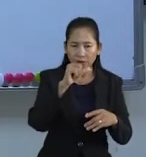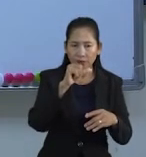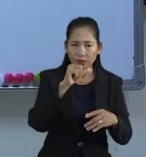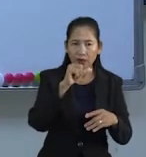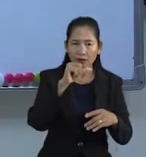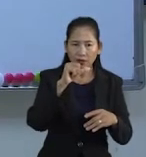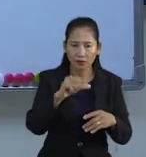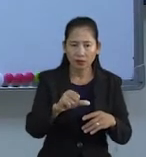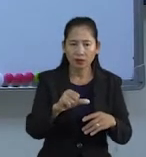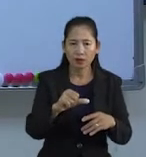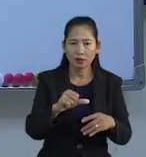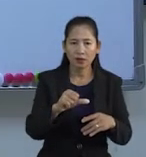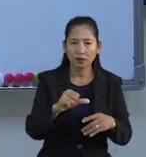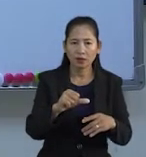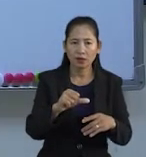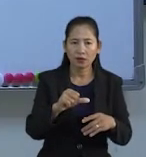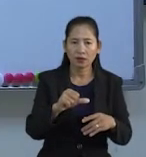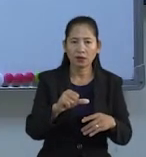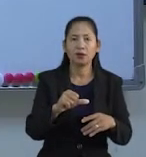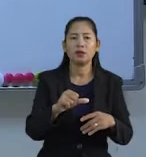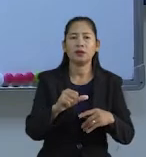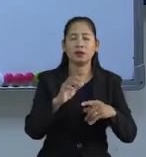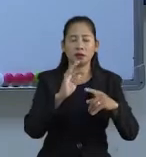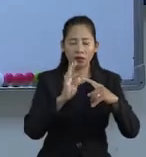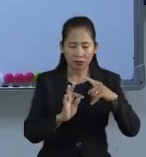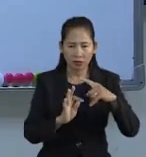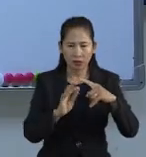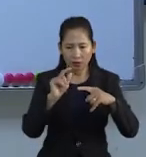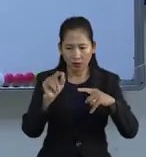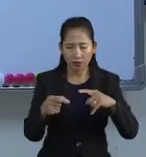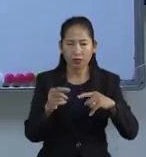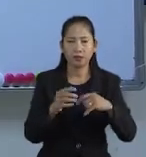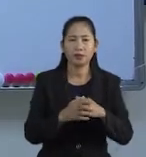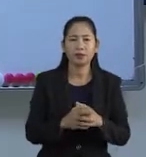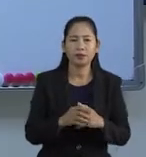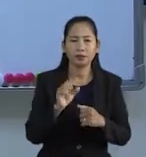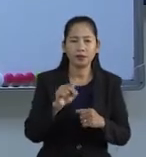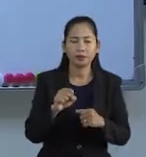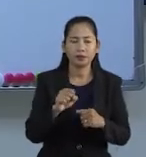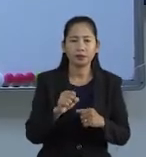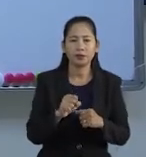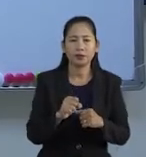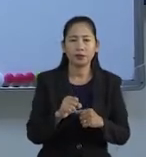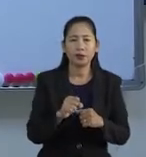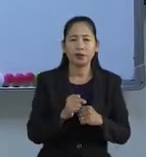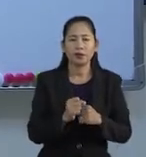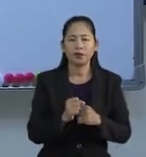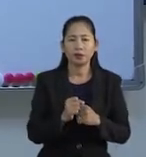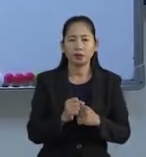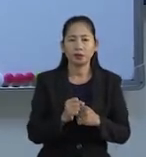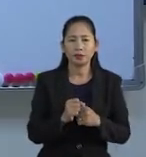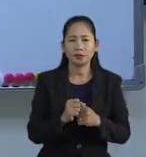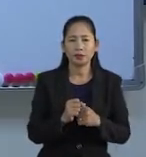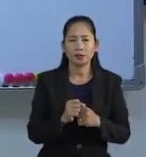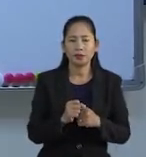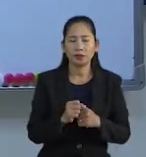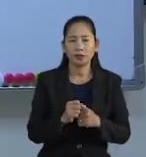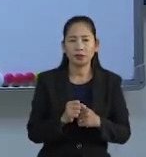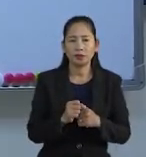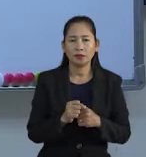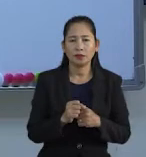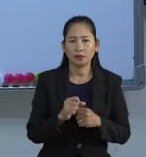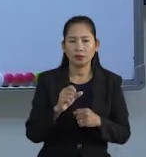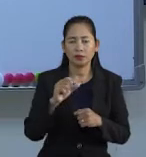hiệ anh ấy tông rối nấy tù sạp sạp hiệ và anh chân chị yêu dòng mấy con nấy tông